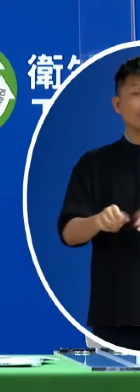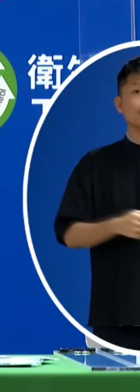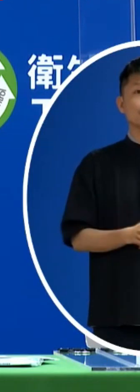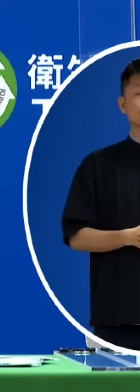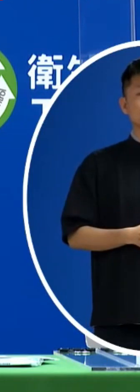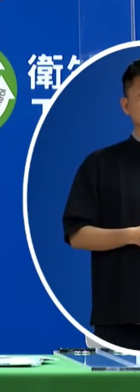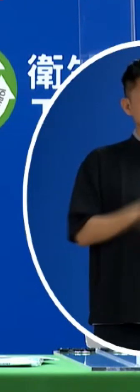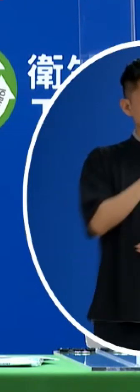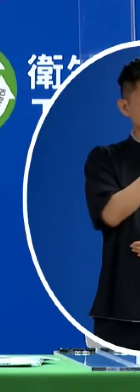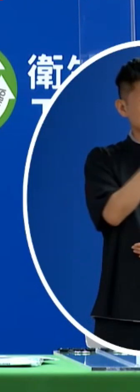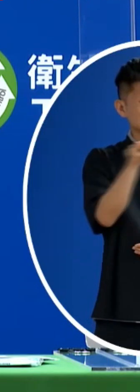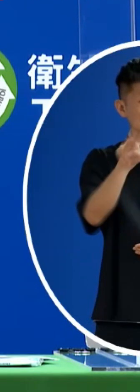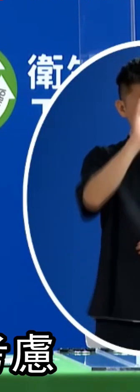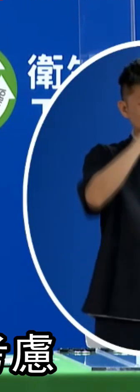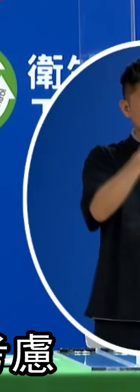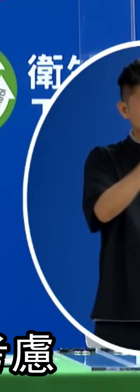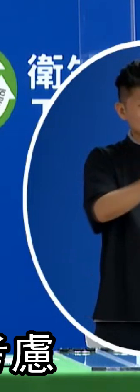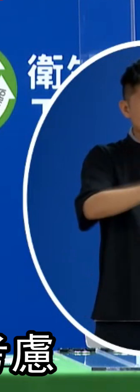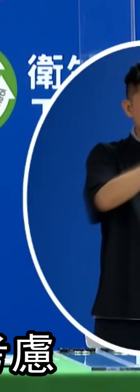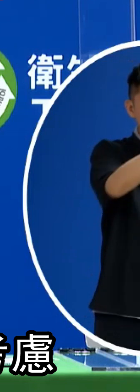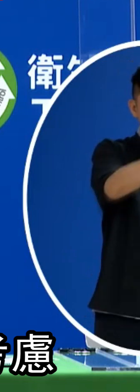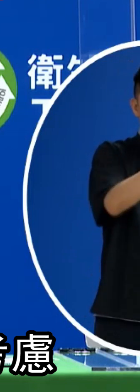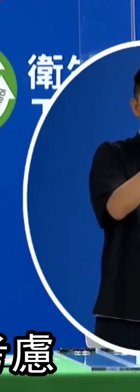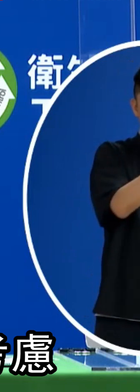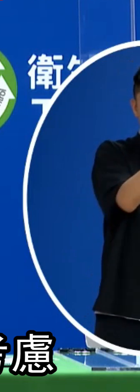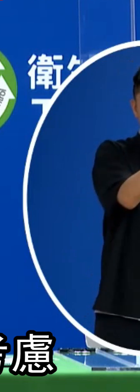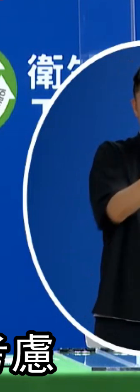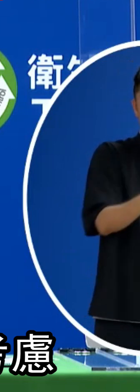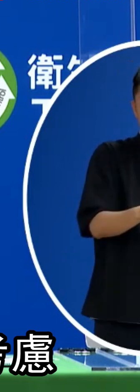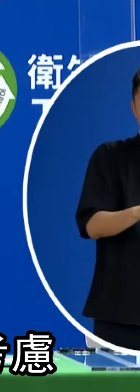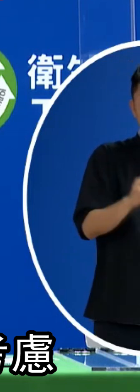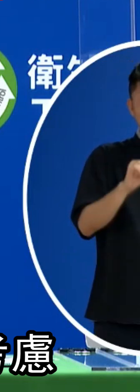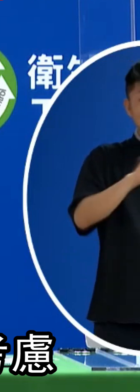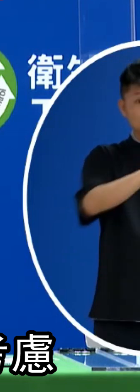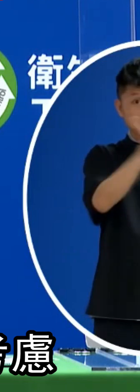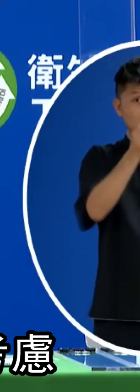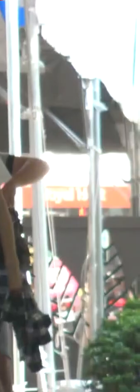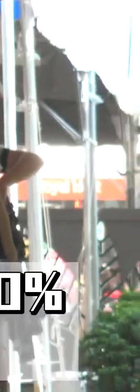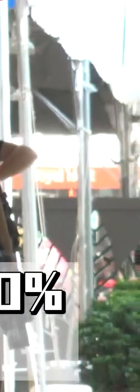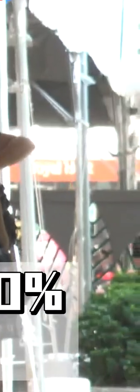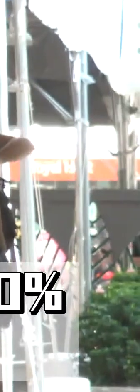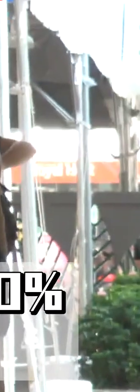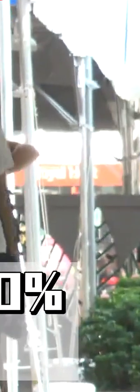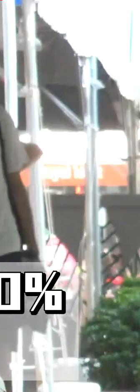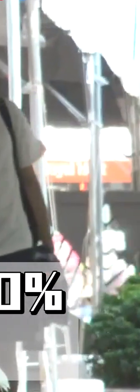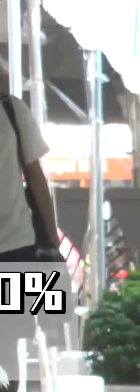在防疫生活跟疫情啊这两个啊这三个事情一并来做考虑。